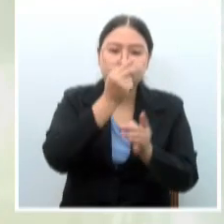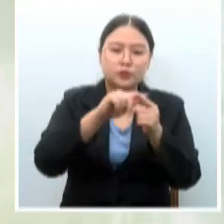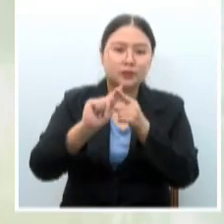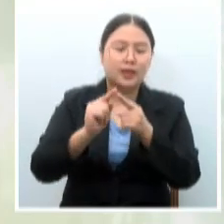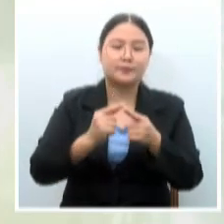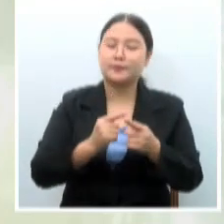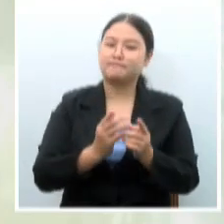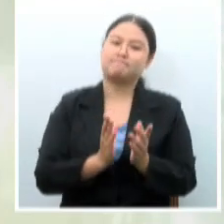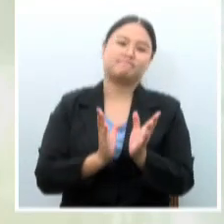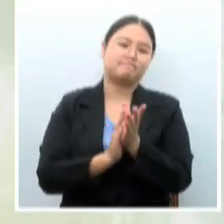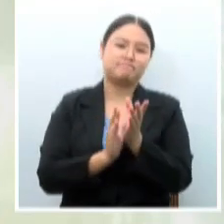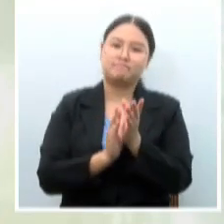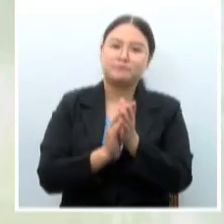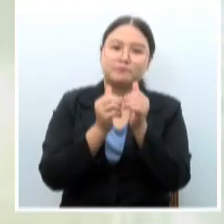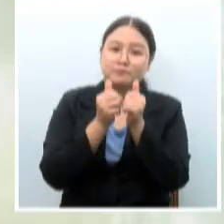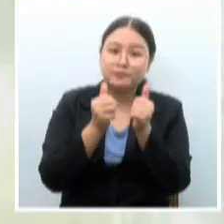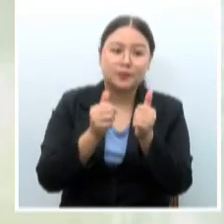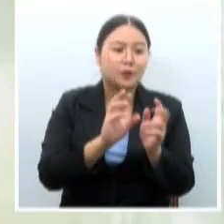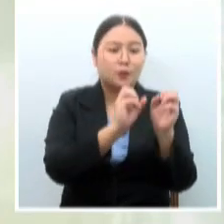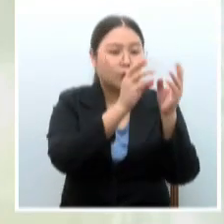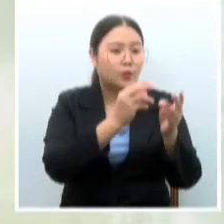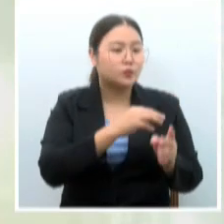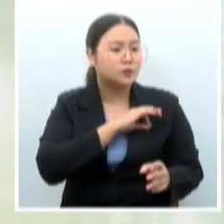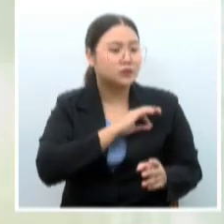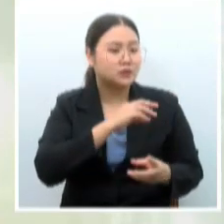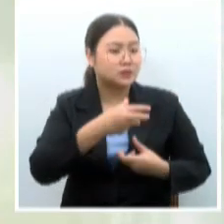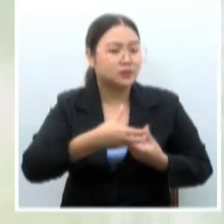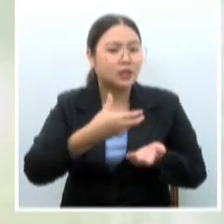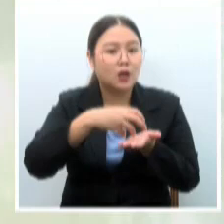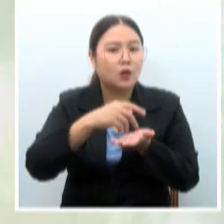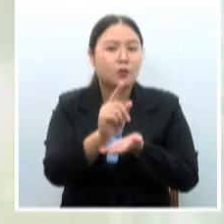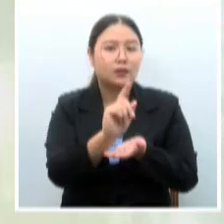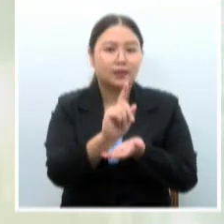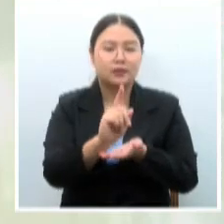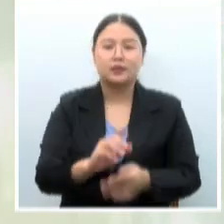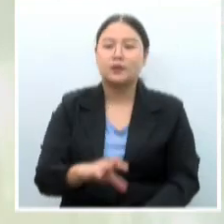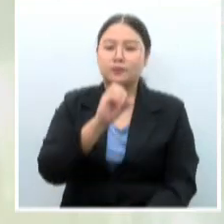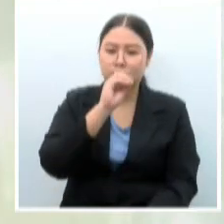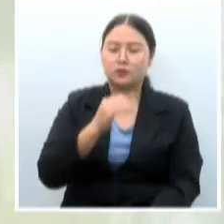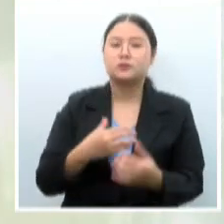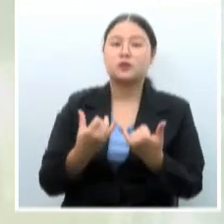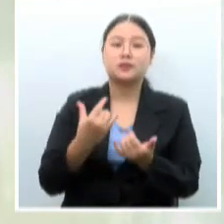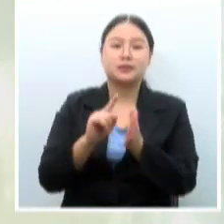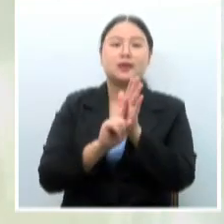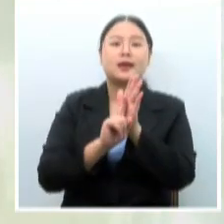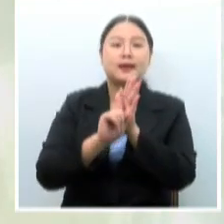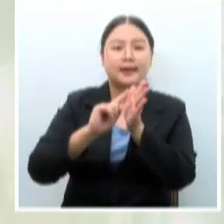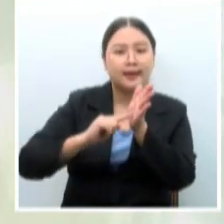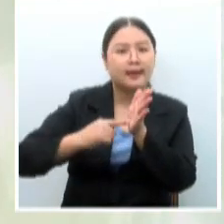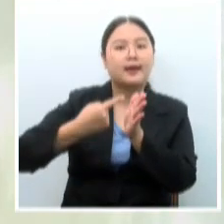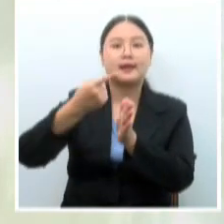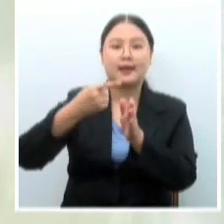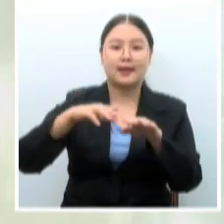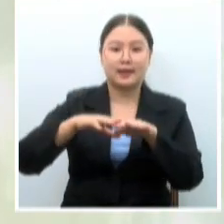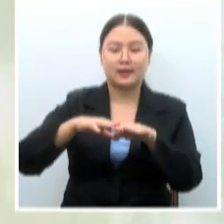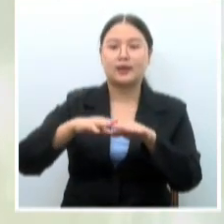มีสเกลอัพขึ้นมานะคะคุณครูว่าไงบ้างคะ ก็ครั้งนี้ถือว่าเป็นครั้งแรกนะครับที่โครงการห้องเรียนดนตรีเด็กๆจ